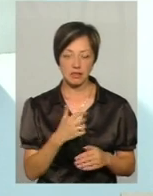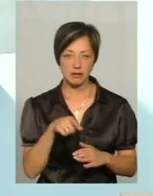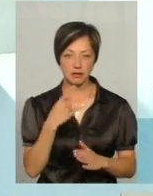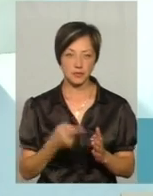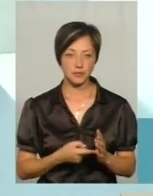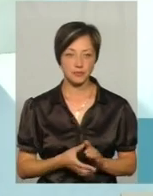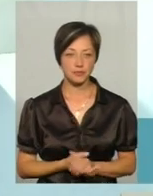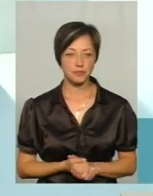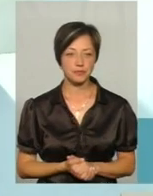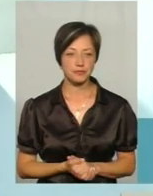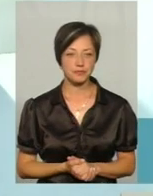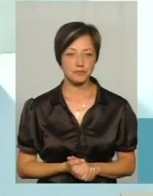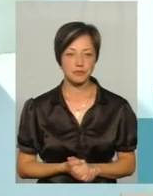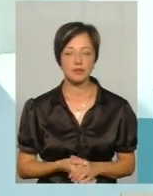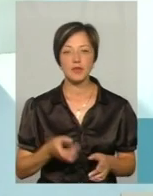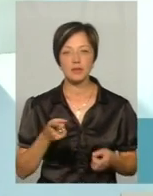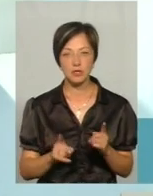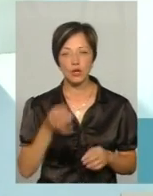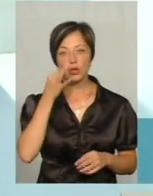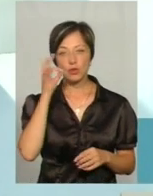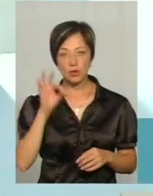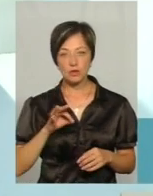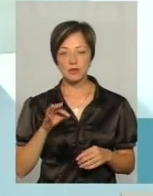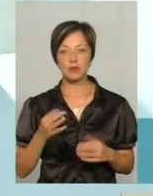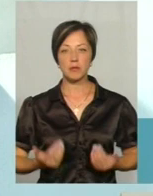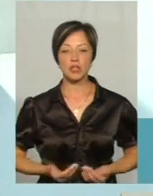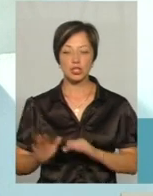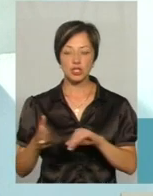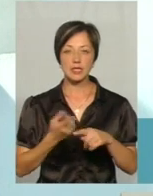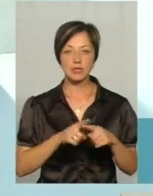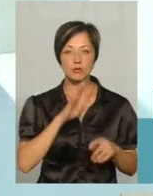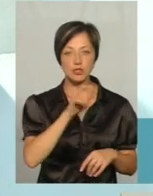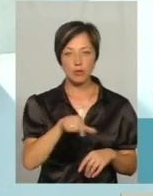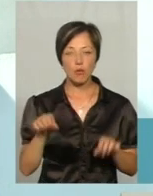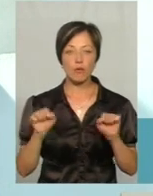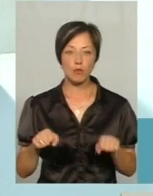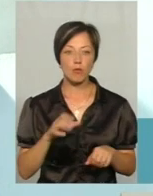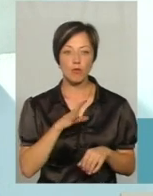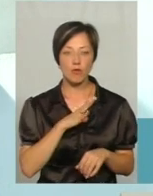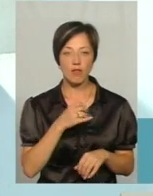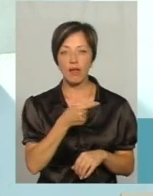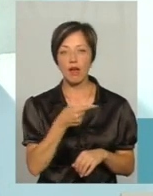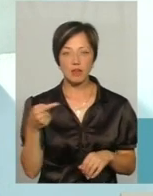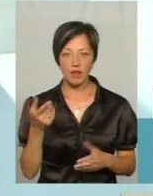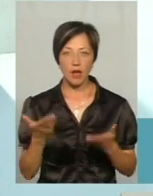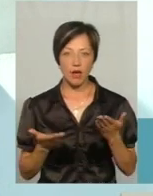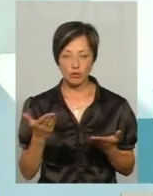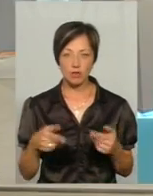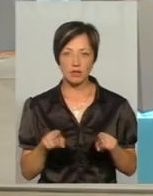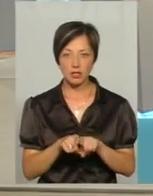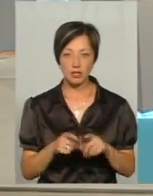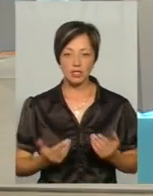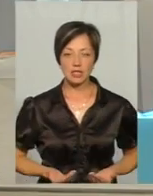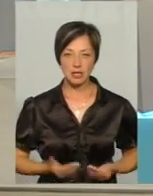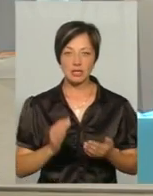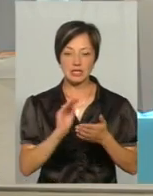що той досвід, який пережитий був цими жінками, ймовірно, що він був негативний. Раз вони будують такий